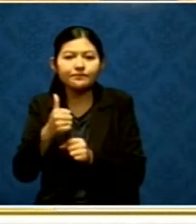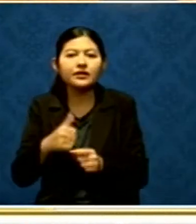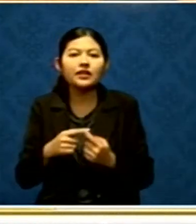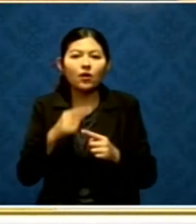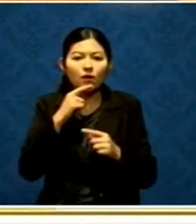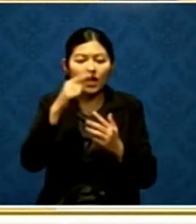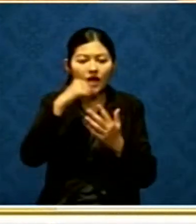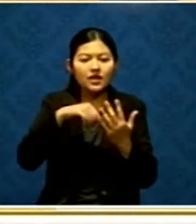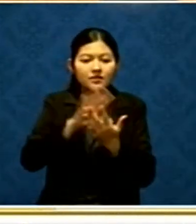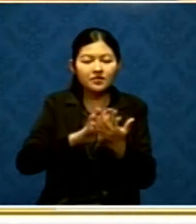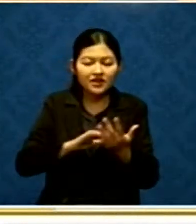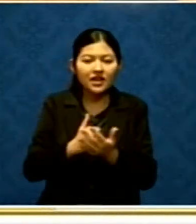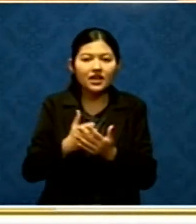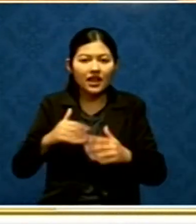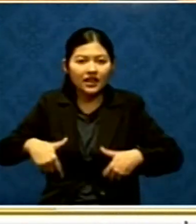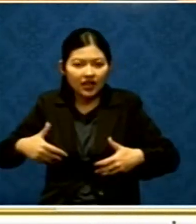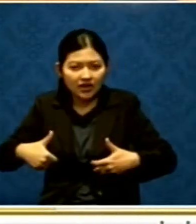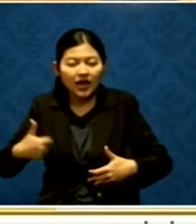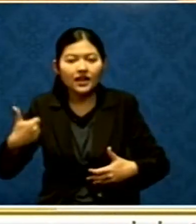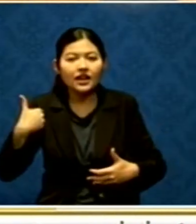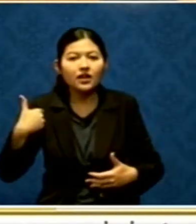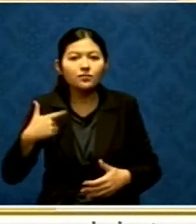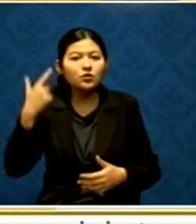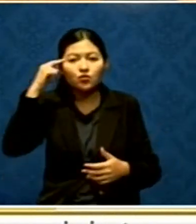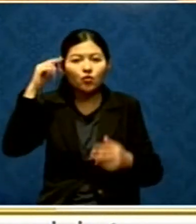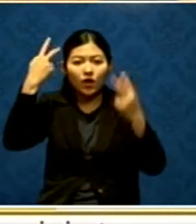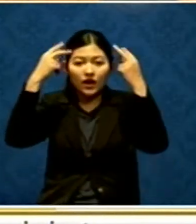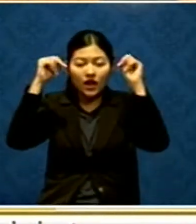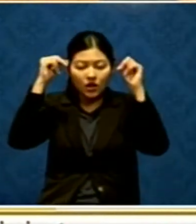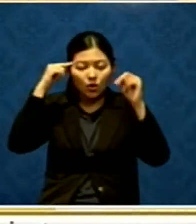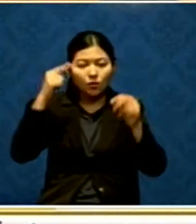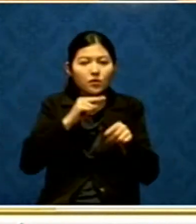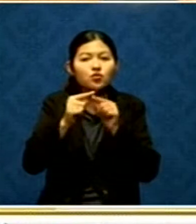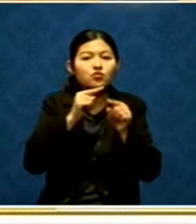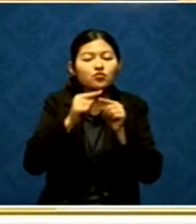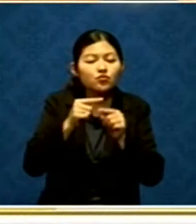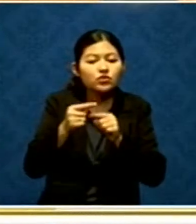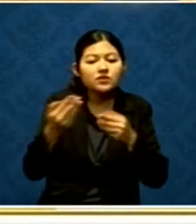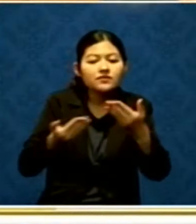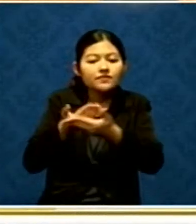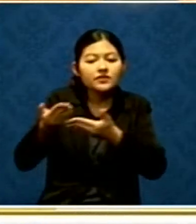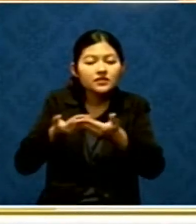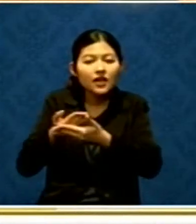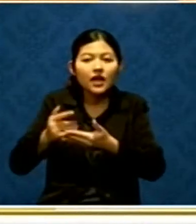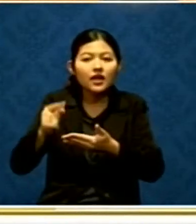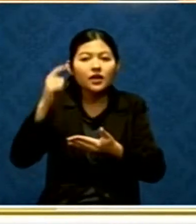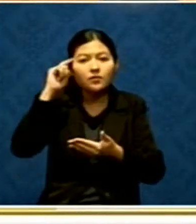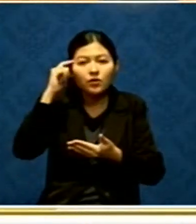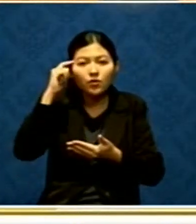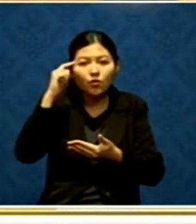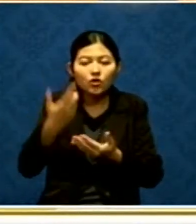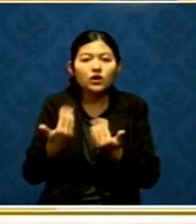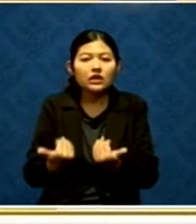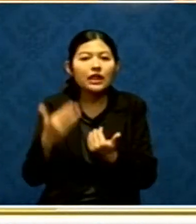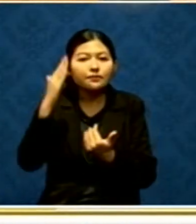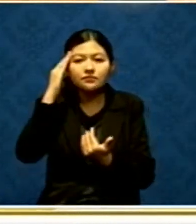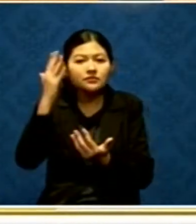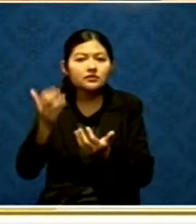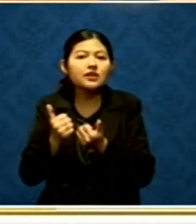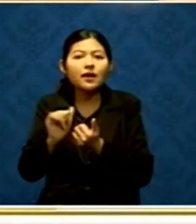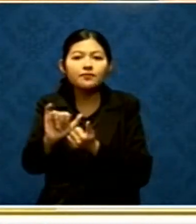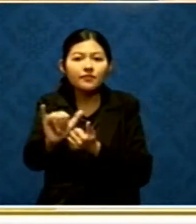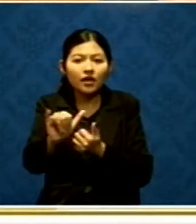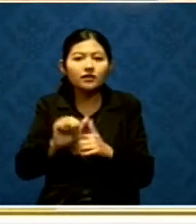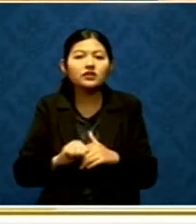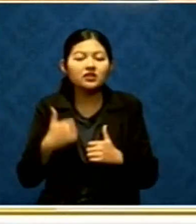ราะฉะนั้นนี่ส่วนท่านนายกท่านไปเจรจากลับมาอย่างไรต้องเรียนนะว่าเป็นเรื่องที่ยังไม่ได้รับทราบจากท่านนายกแล้ว